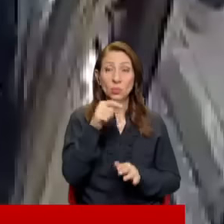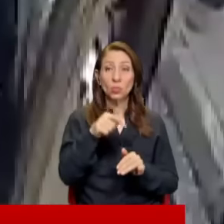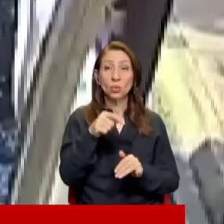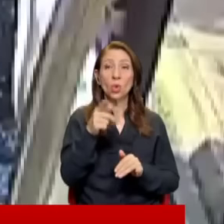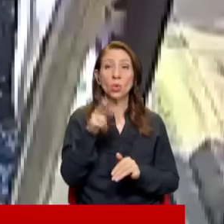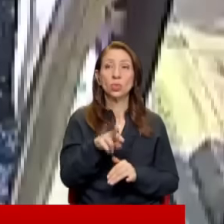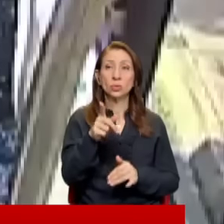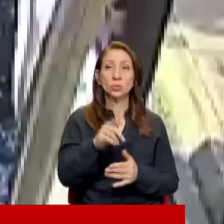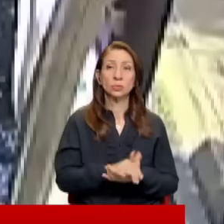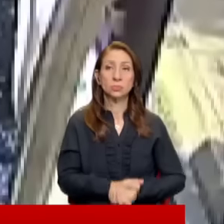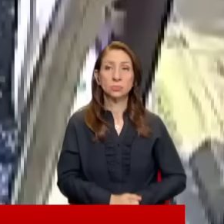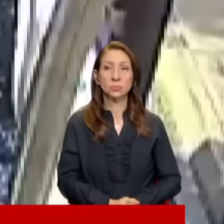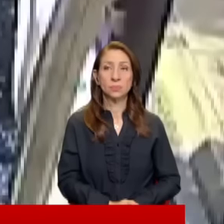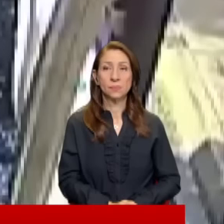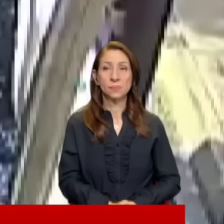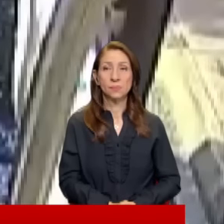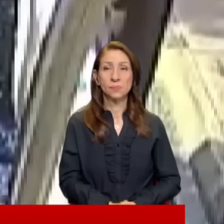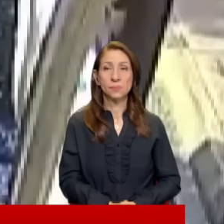hayatta